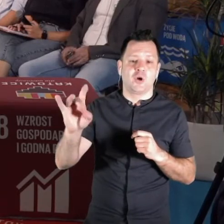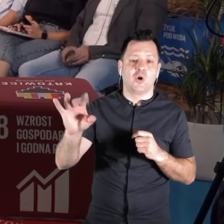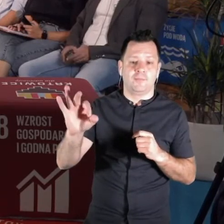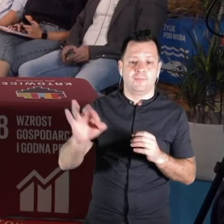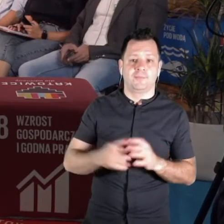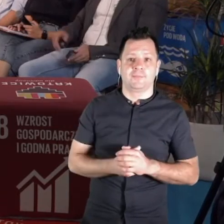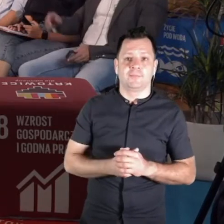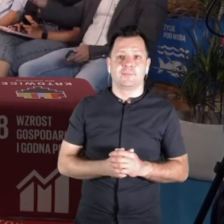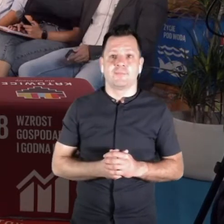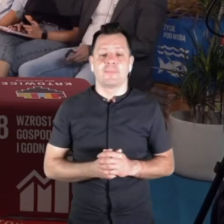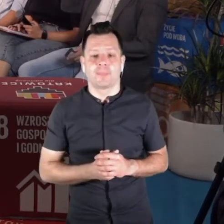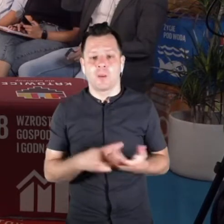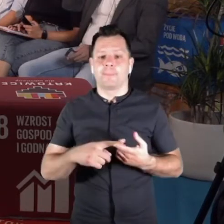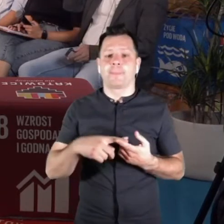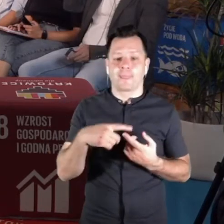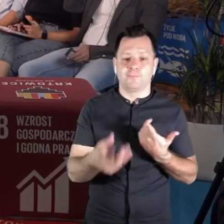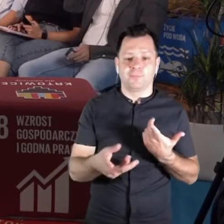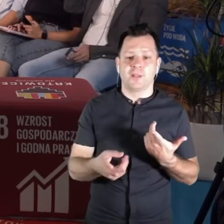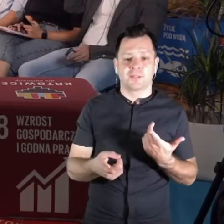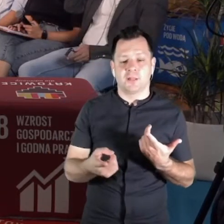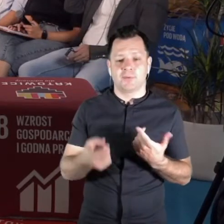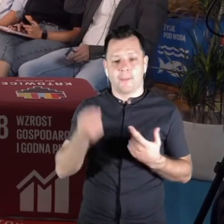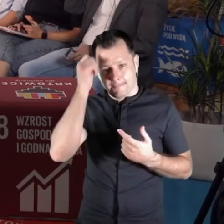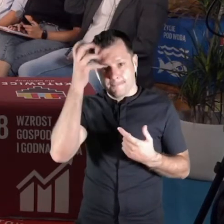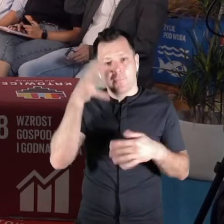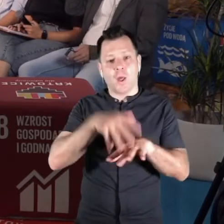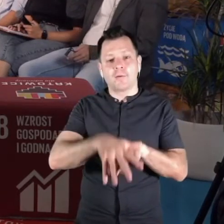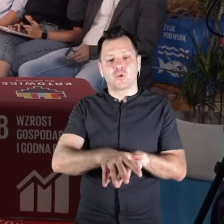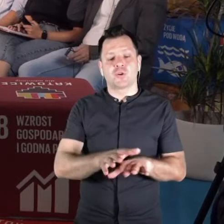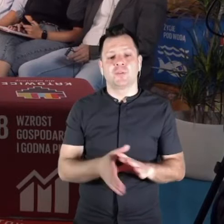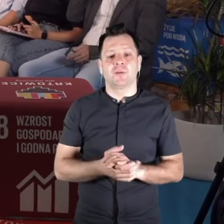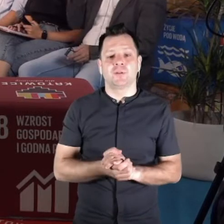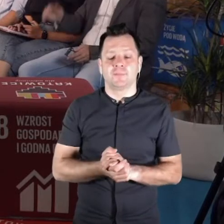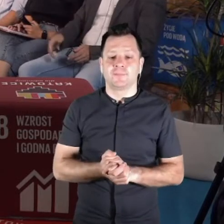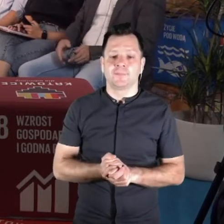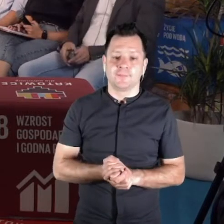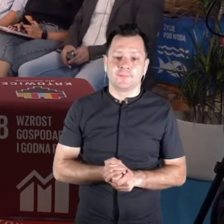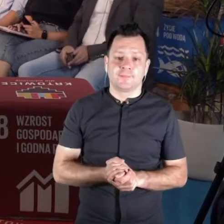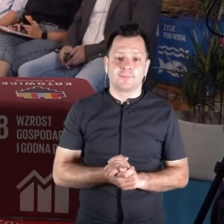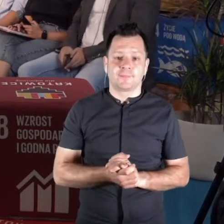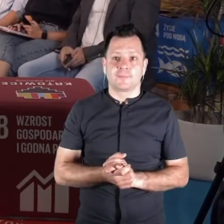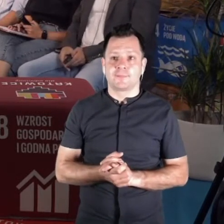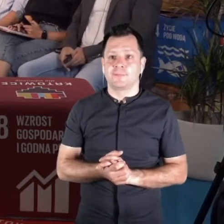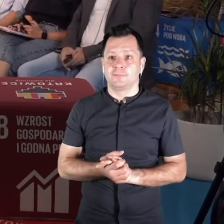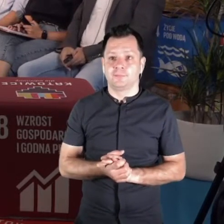Kolejnym projektem, który wdrożyliśmy w ramach akceleracji Rzeszów to my, jest,